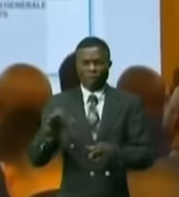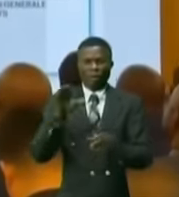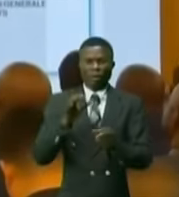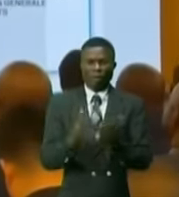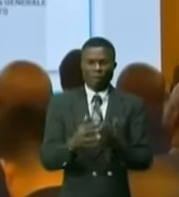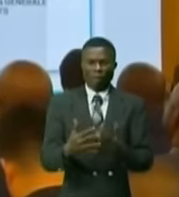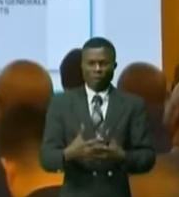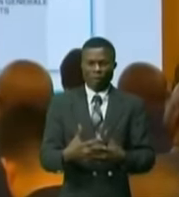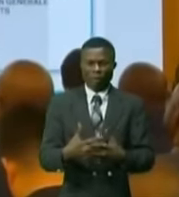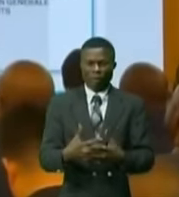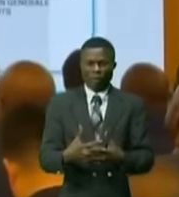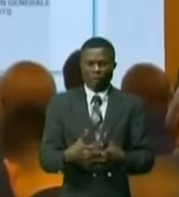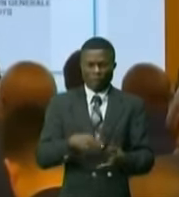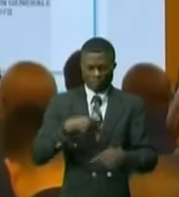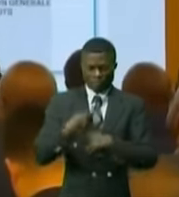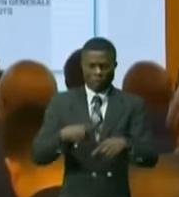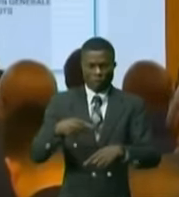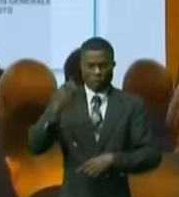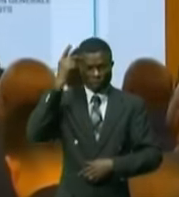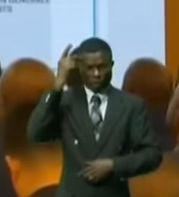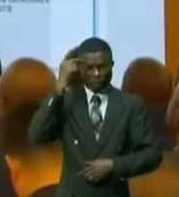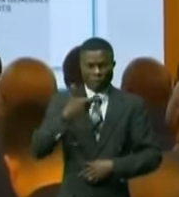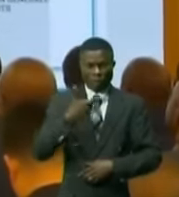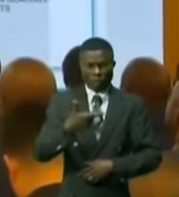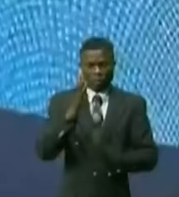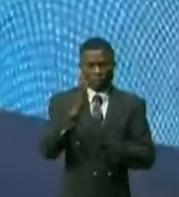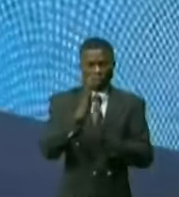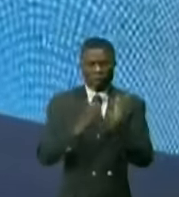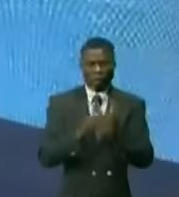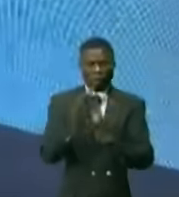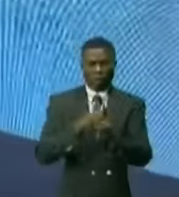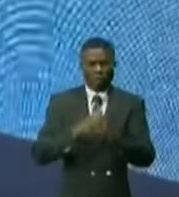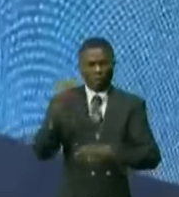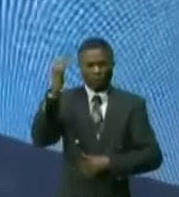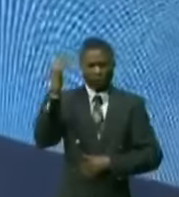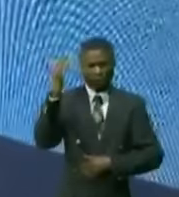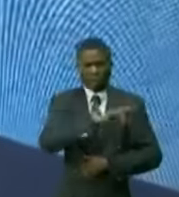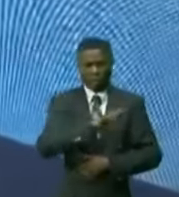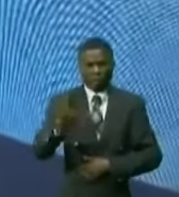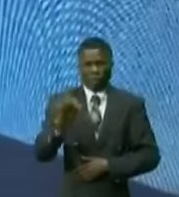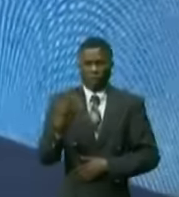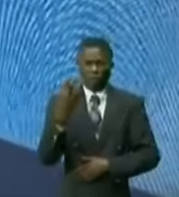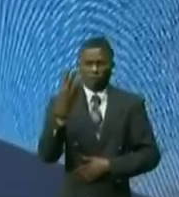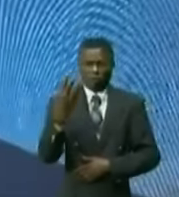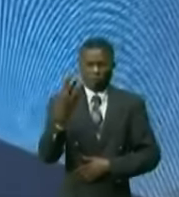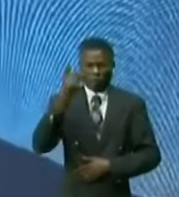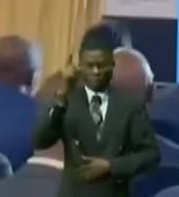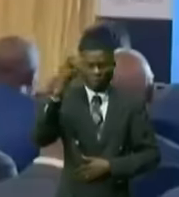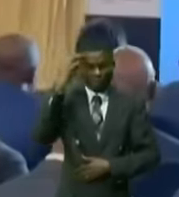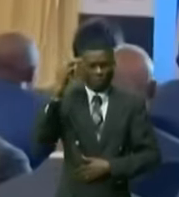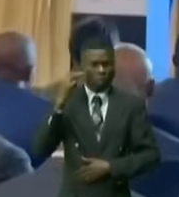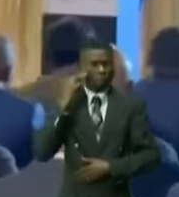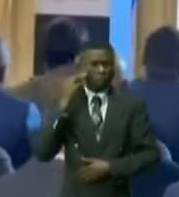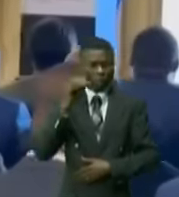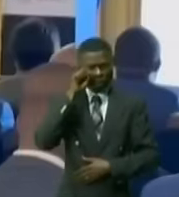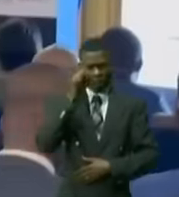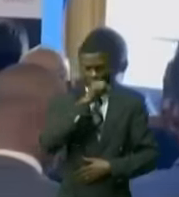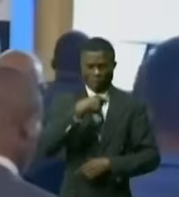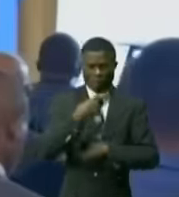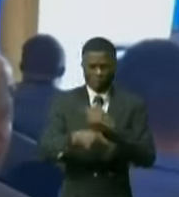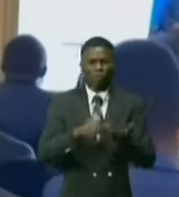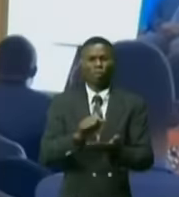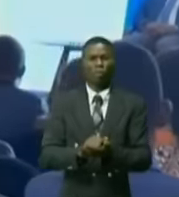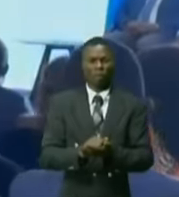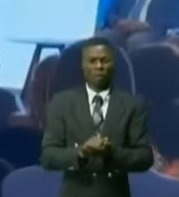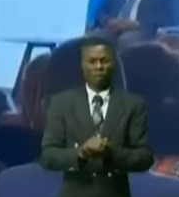électroniques fiscaux lancée à Kinshasa ce mardi 19 décembre 2023 par le Premier ministre Jean-Michel Samalukonde